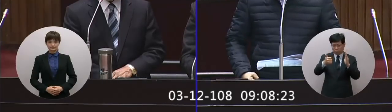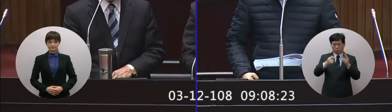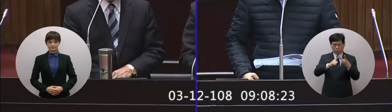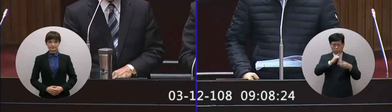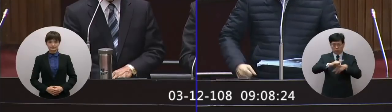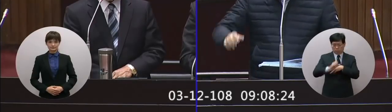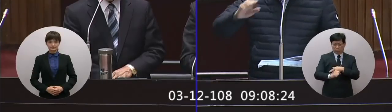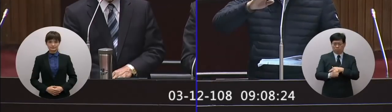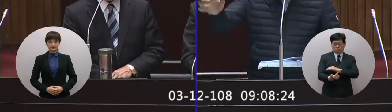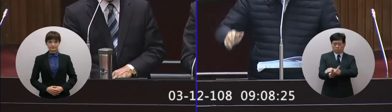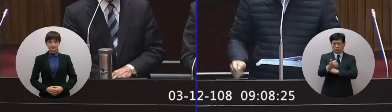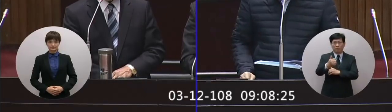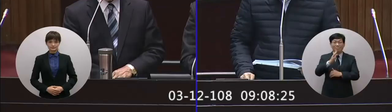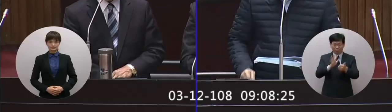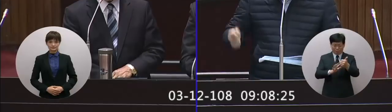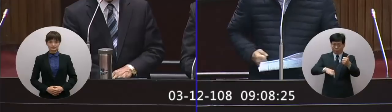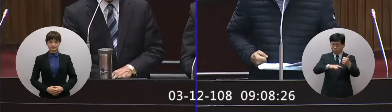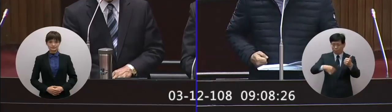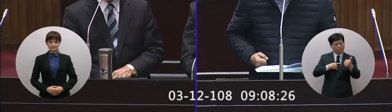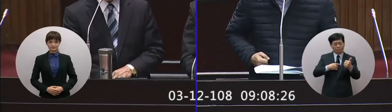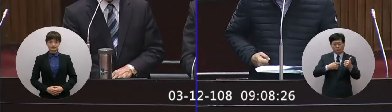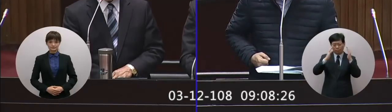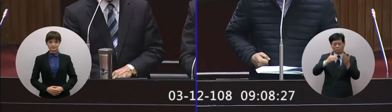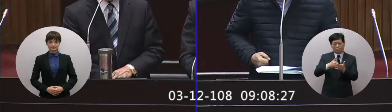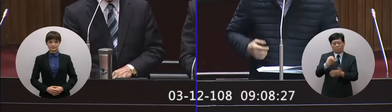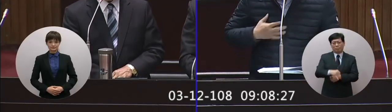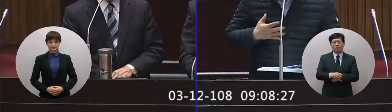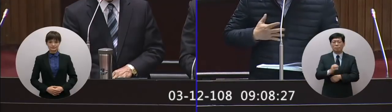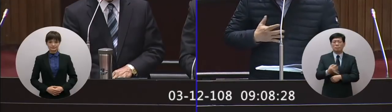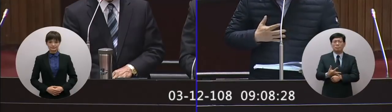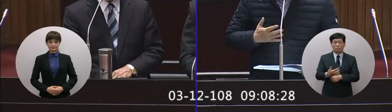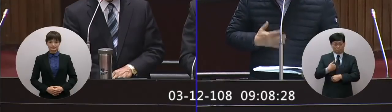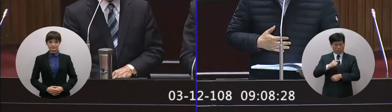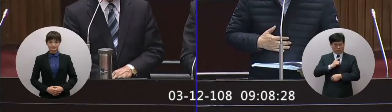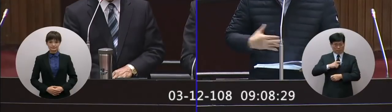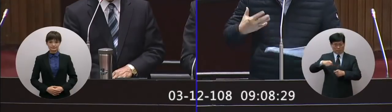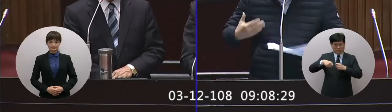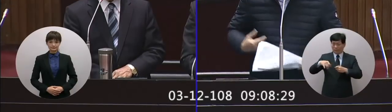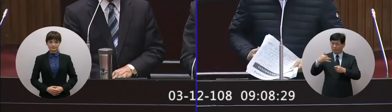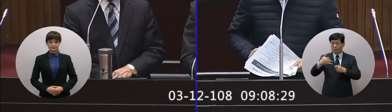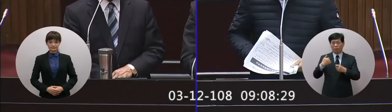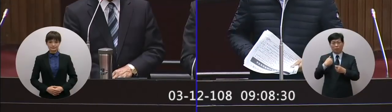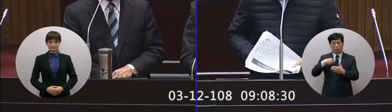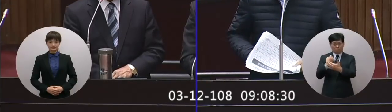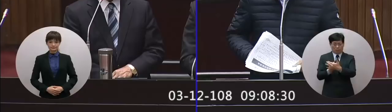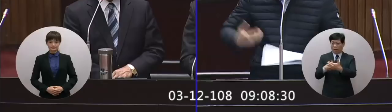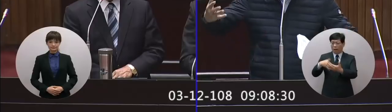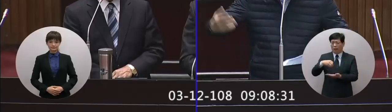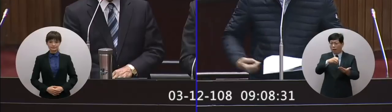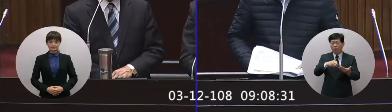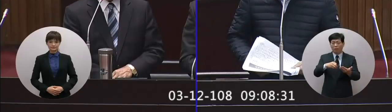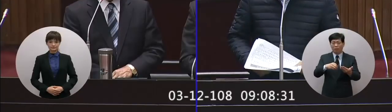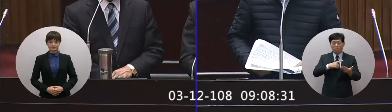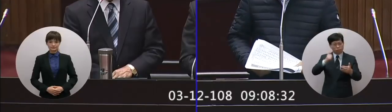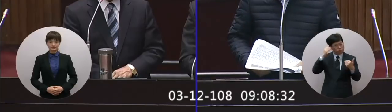有执行力，但是你的内阁阁员呢、啊、不认真，为什么？我的版本呢、啊、还在我手上啊，